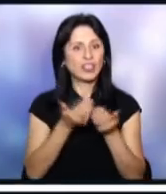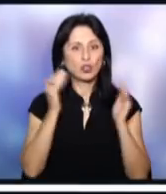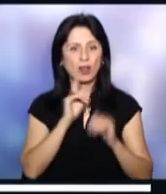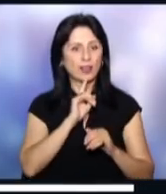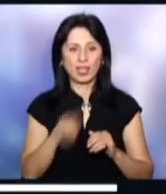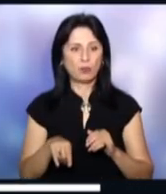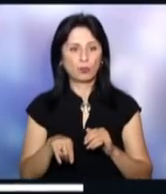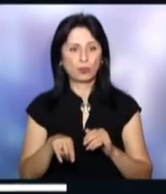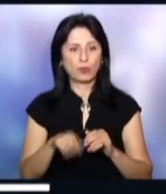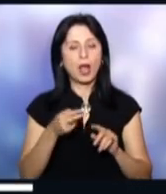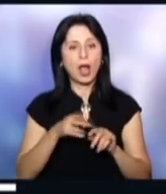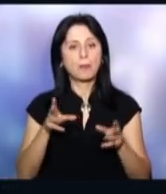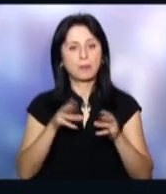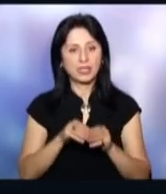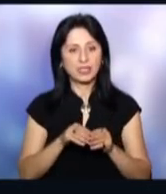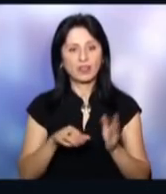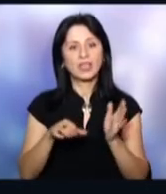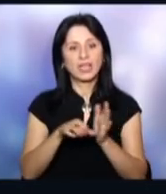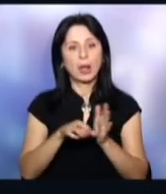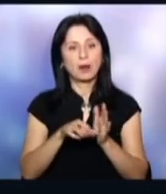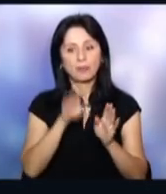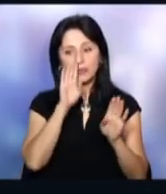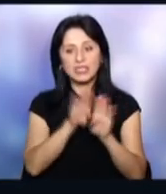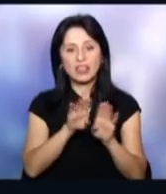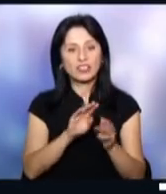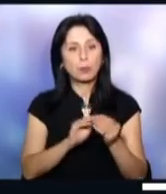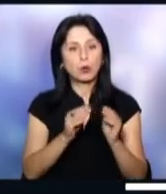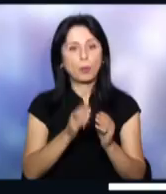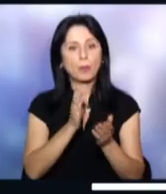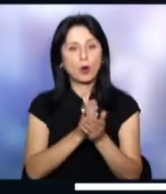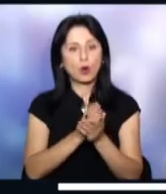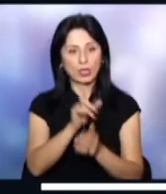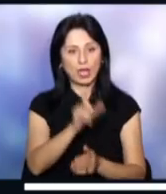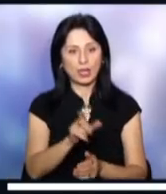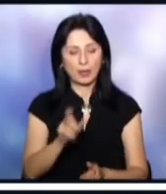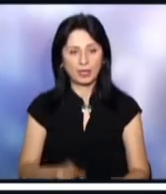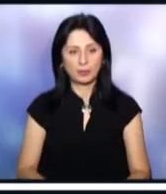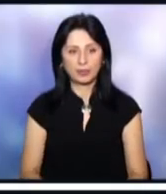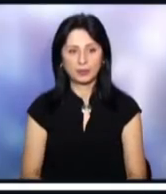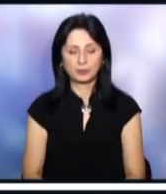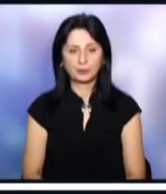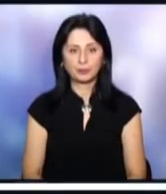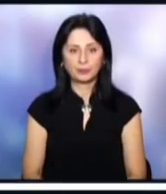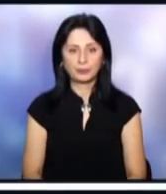იზოლირებულად იგრძნობენ და ამასთან დაეხმარებიან მსგავსი პრობლემის მქონე ადამიანებს.